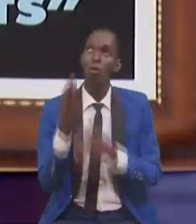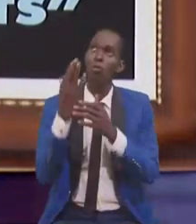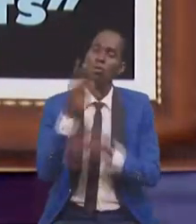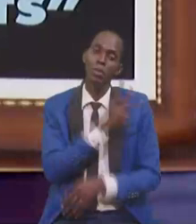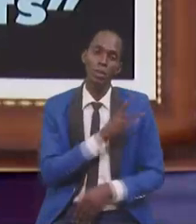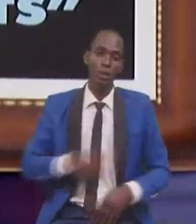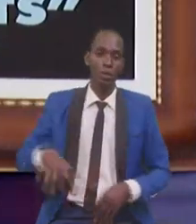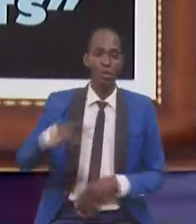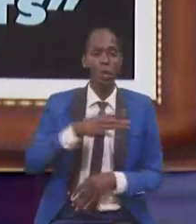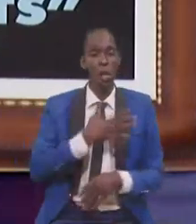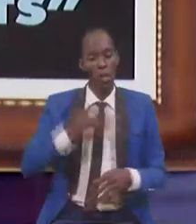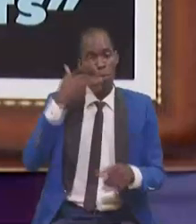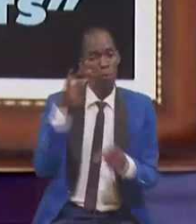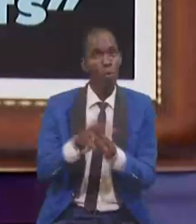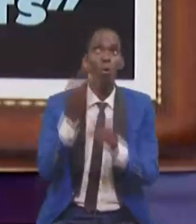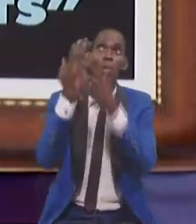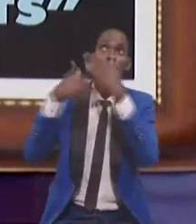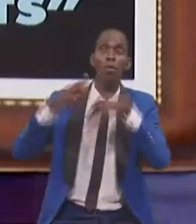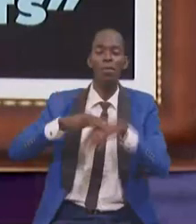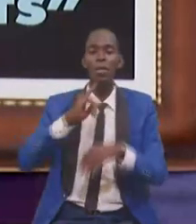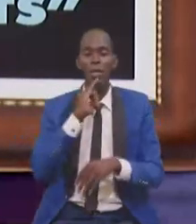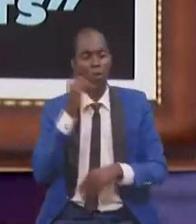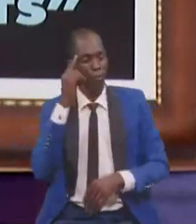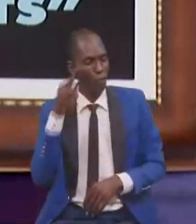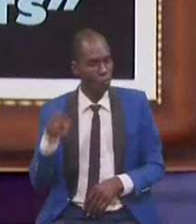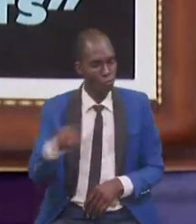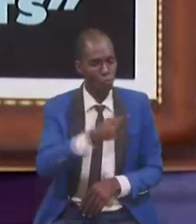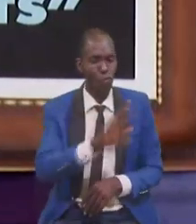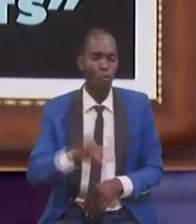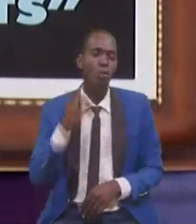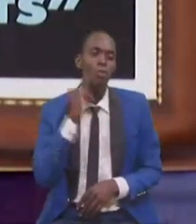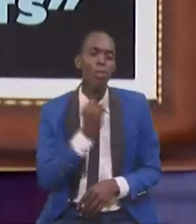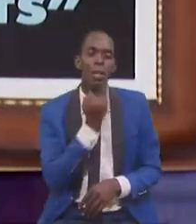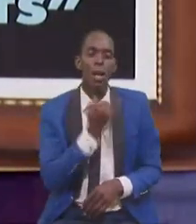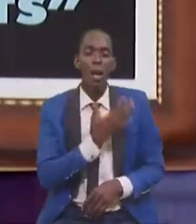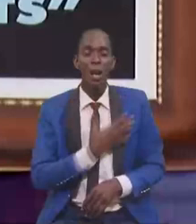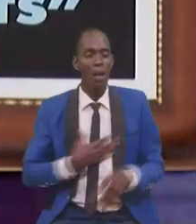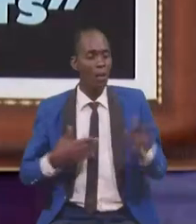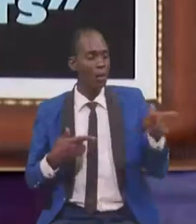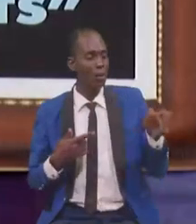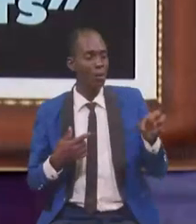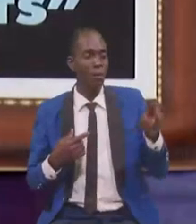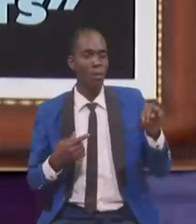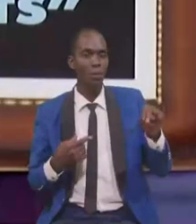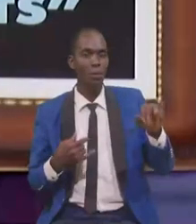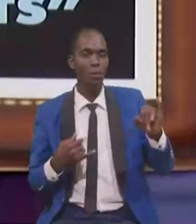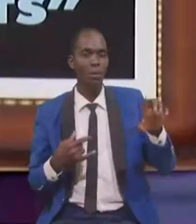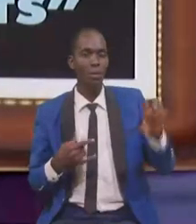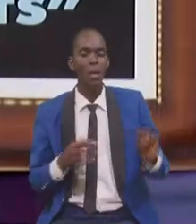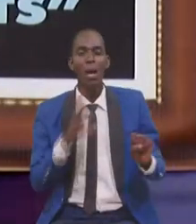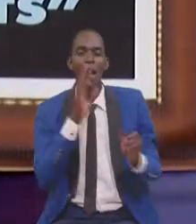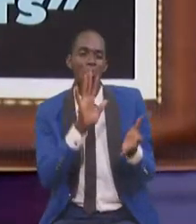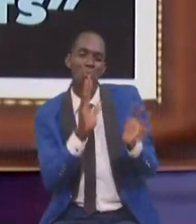et les provisions leur appartenaient. Les païens, les grecs sont comme des chiens. Alors, il n'est pas bien